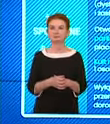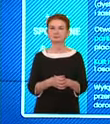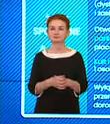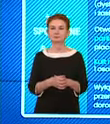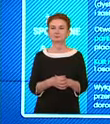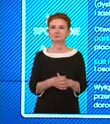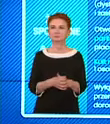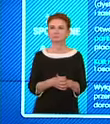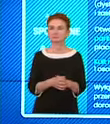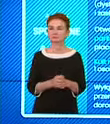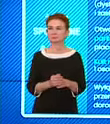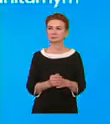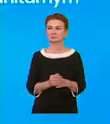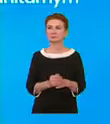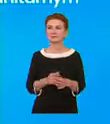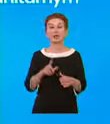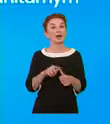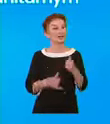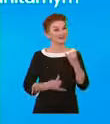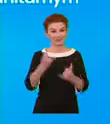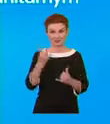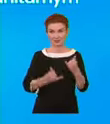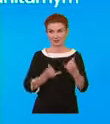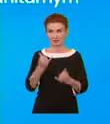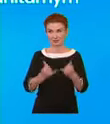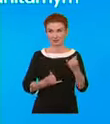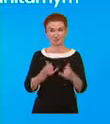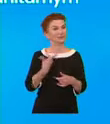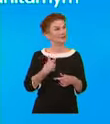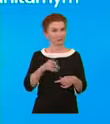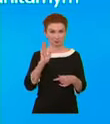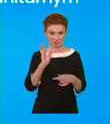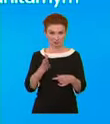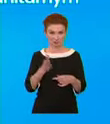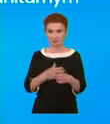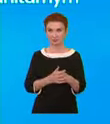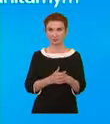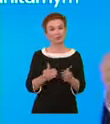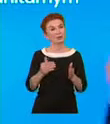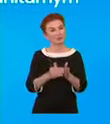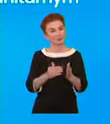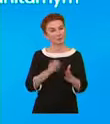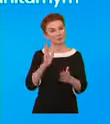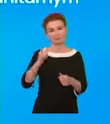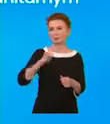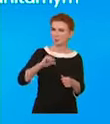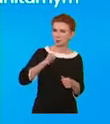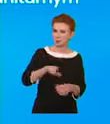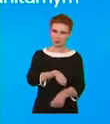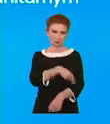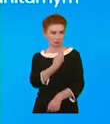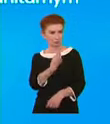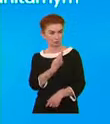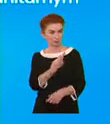tych reguł społecznych i reguł gospodarczych. Ale jeżeli tak się nie stanie, to trzeba będzie poczekać trochę dłużej